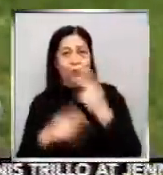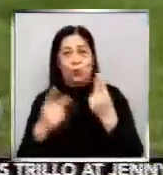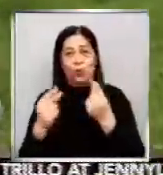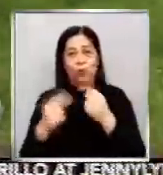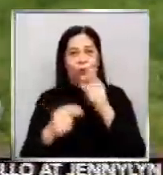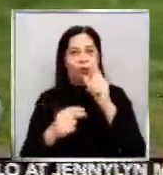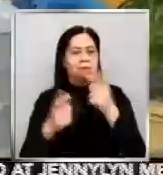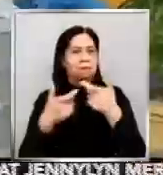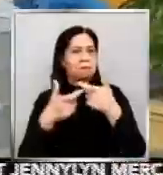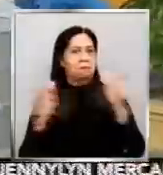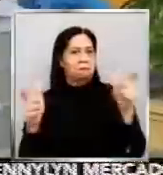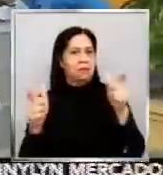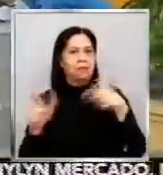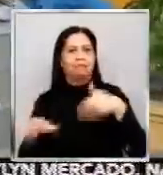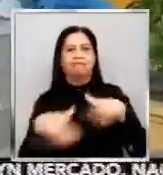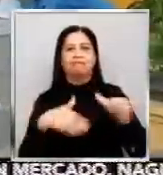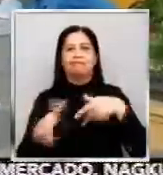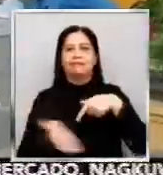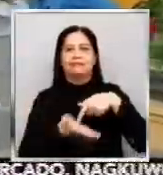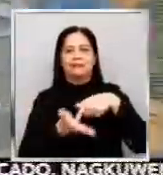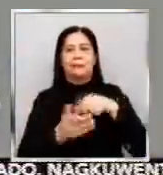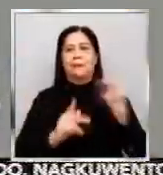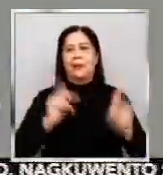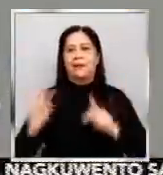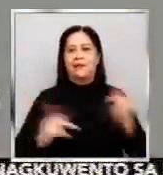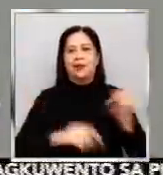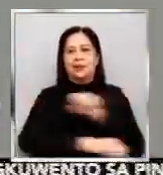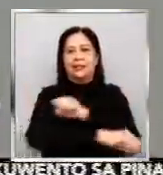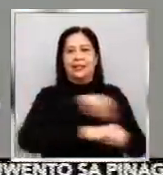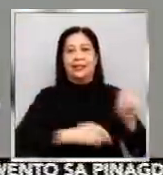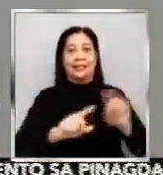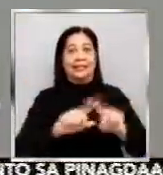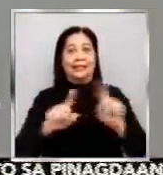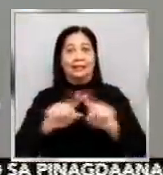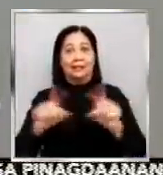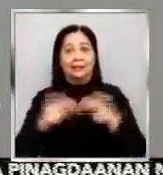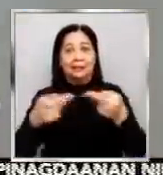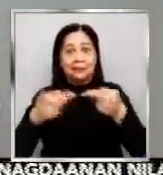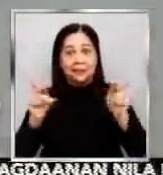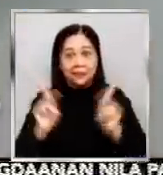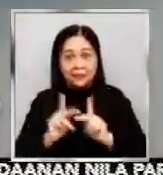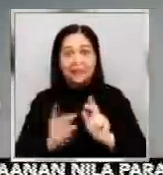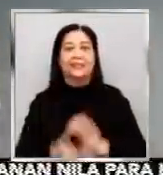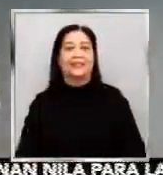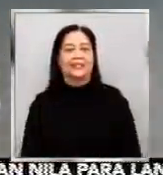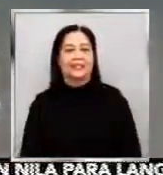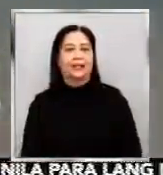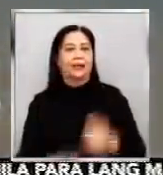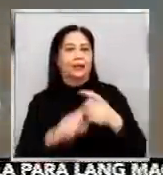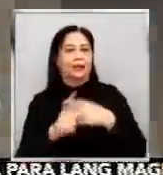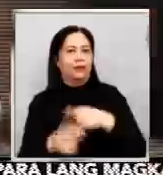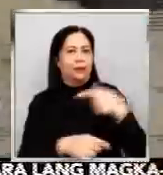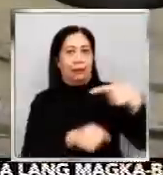catwalk at performance stage ang iba't ibang lugar. Mula sa gasoline station,